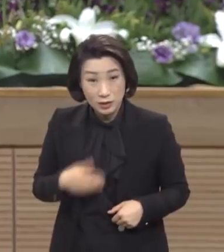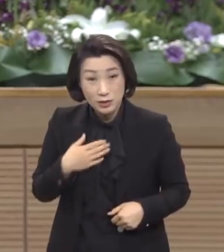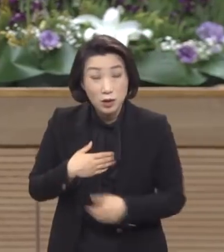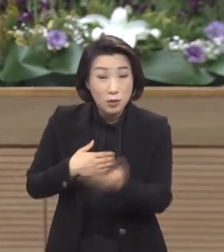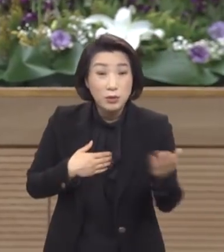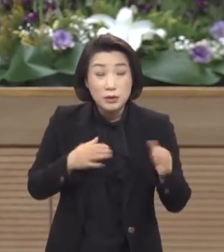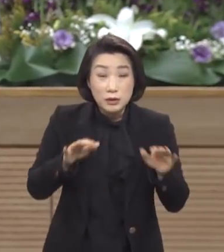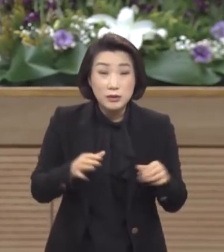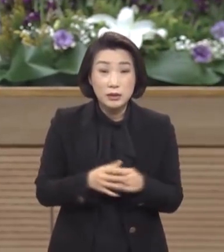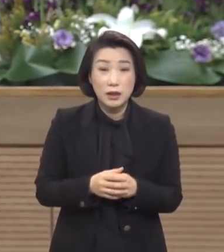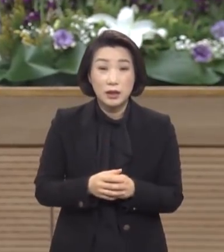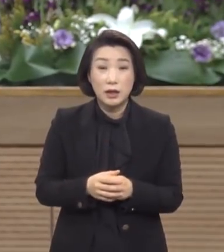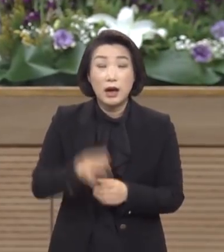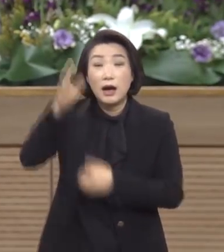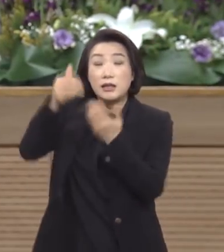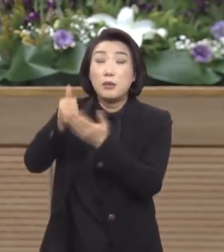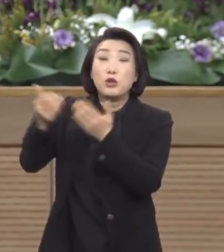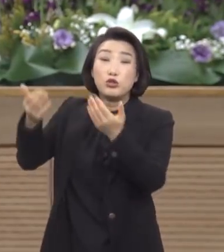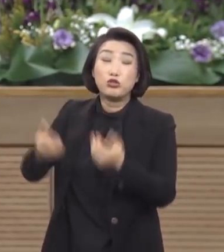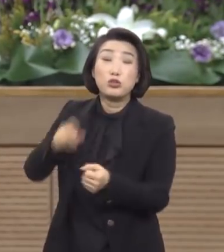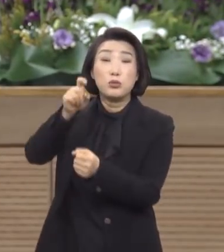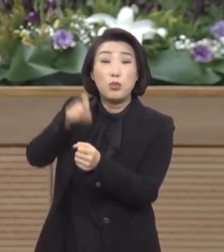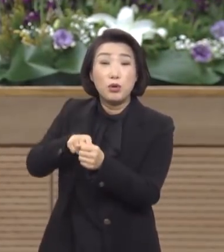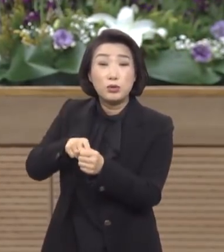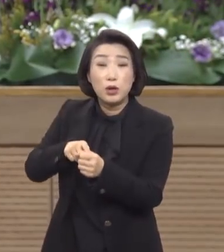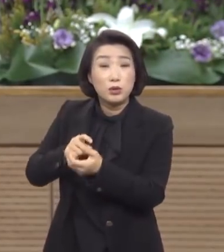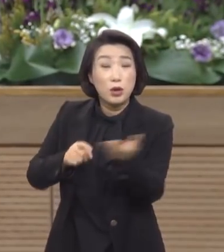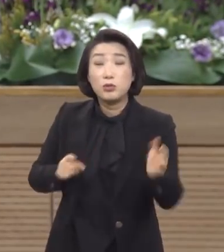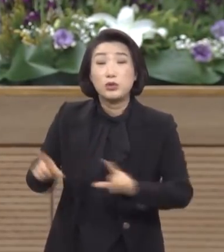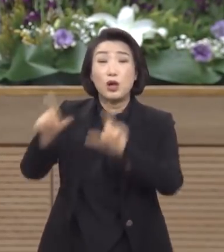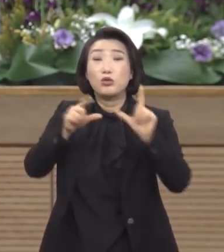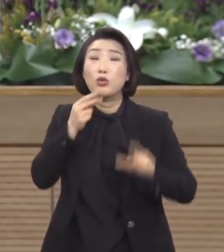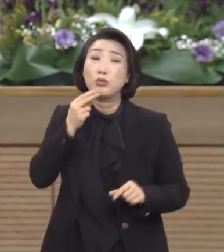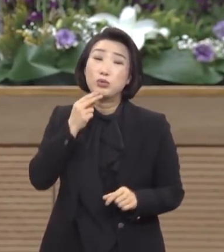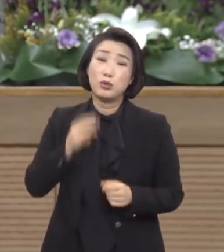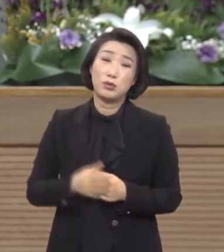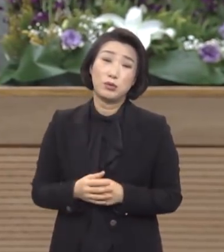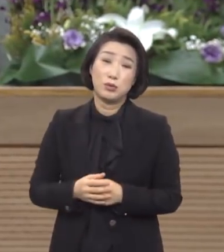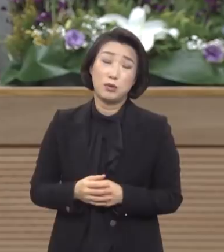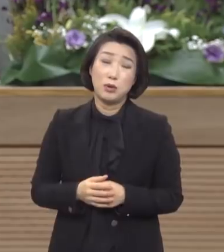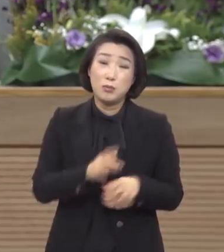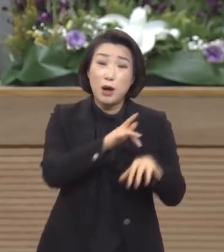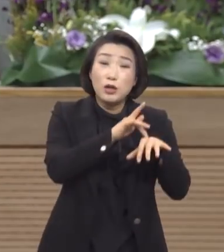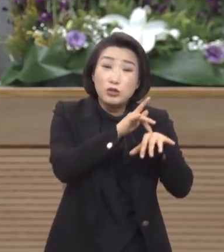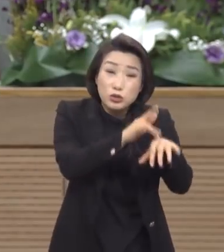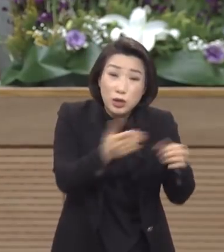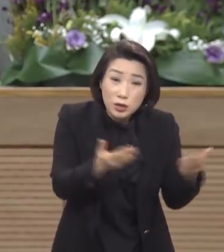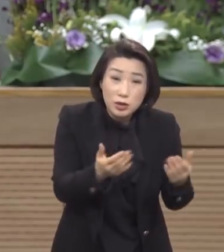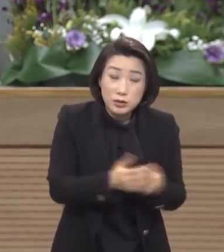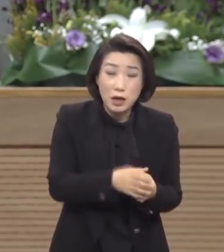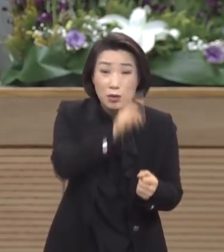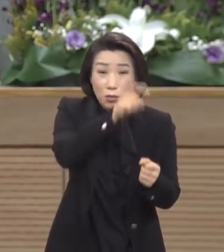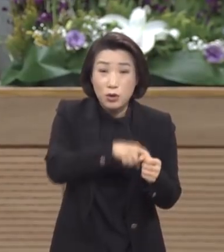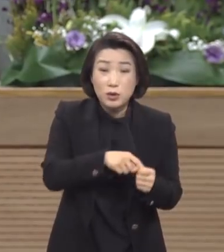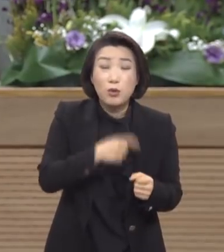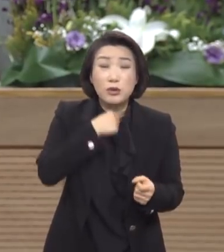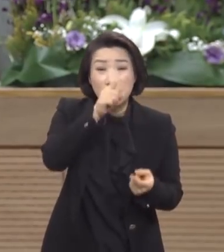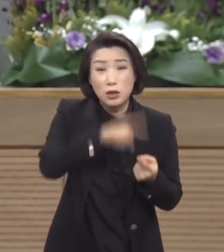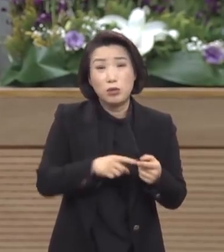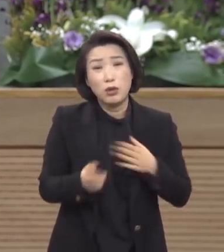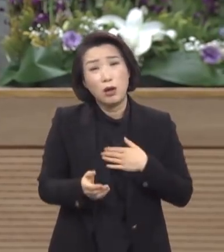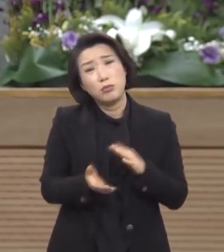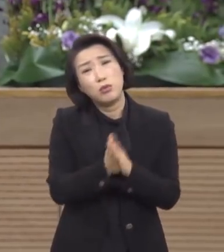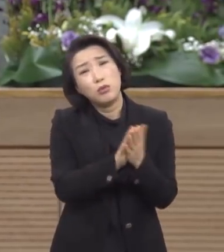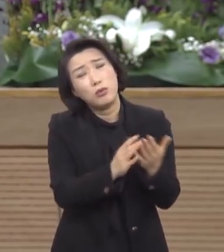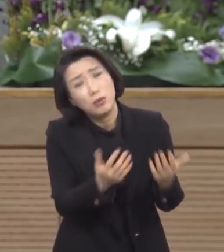응? 근데 어쩌서 하나님이 주신 목적대로 살지 못하고 마귀 사단 귀신의 목적대로 만들어져